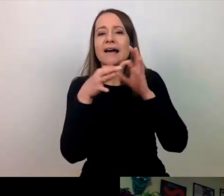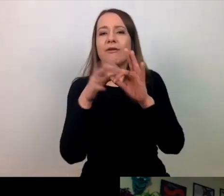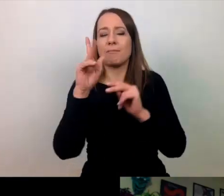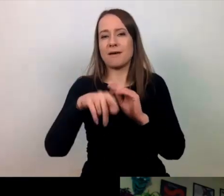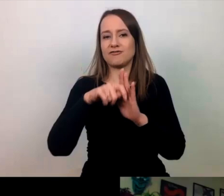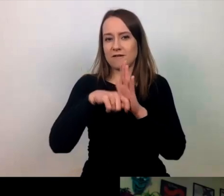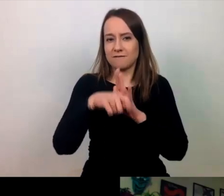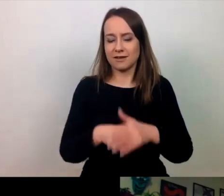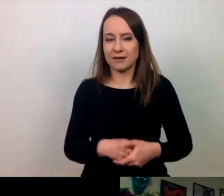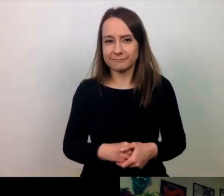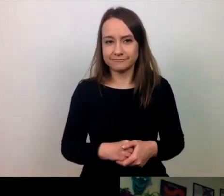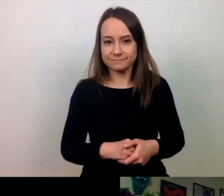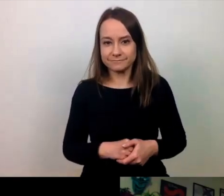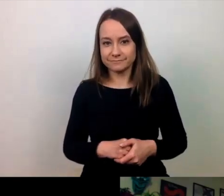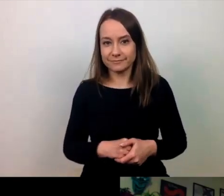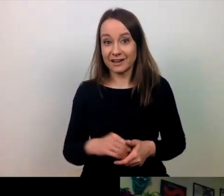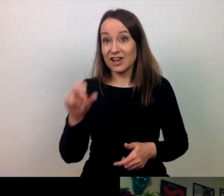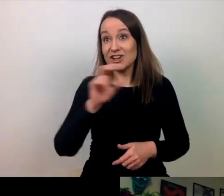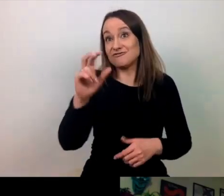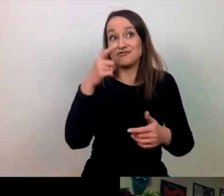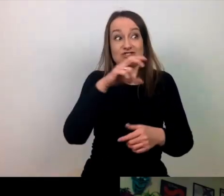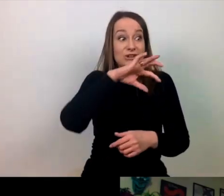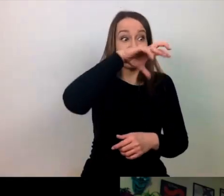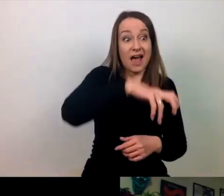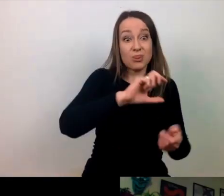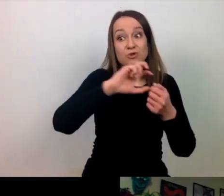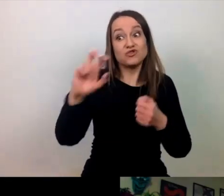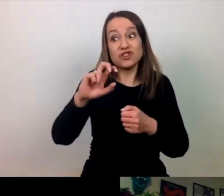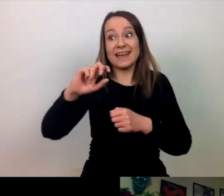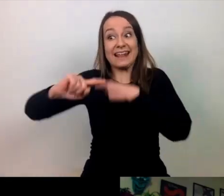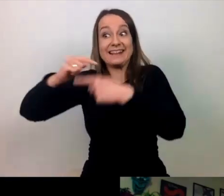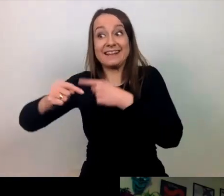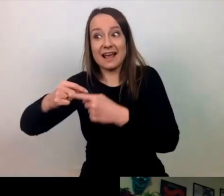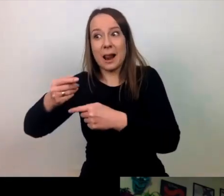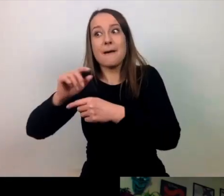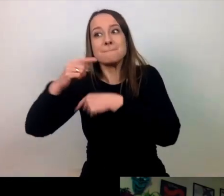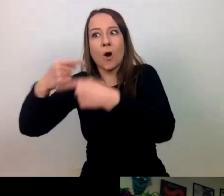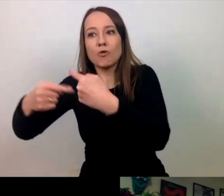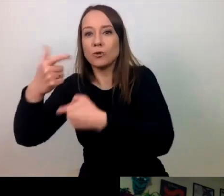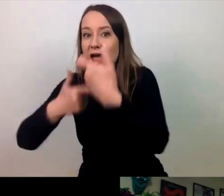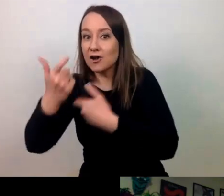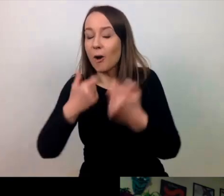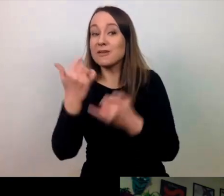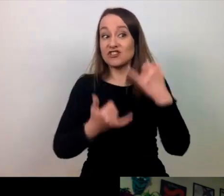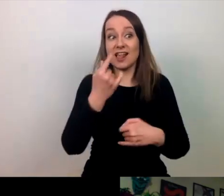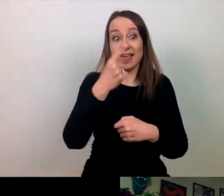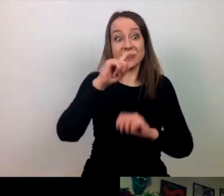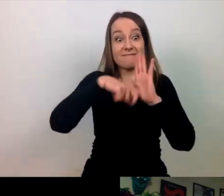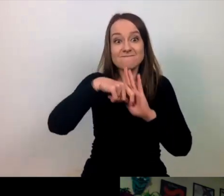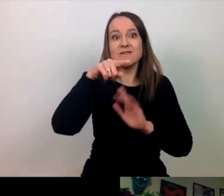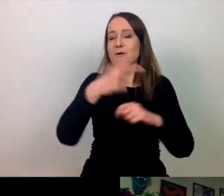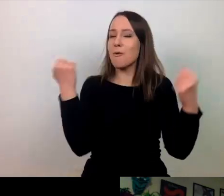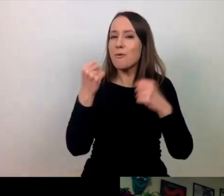taki czy gatunek, czy cykl produkcyjny, który jeśli się jeden film cieszył dużą popularnością, to znaczy, że warto w